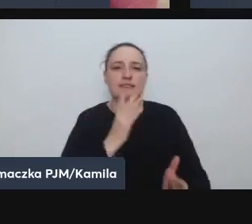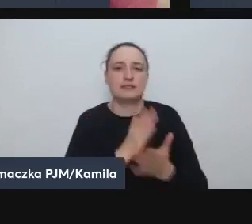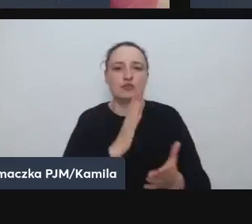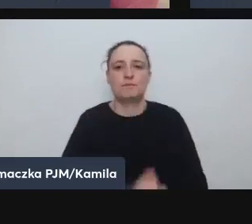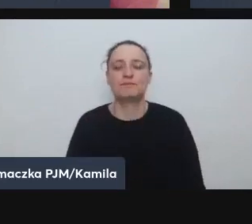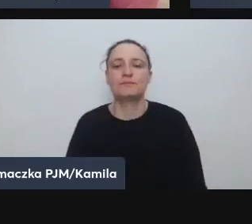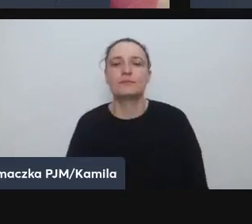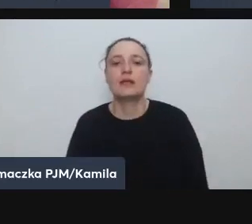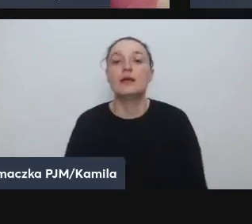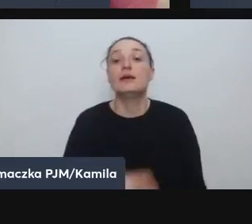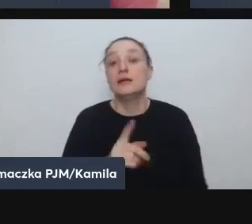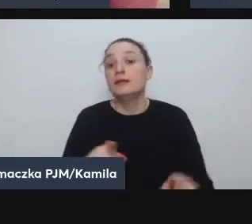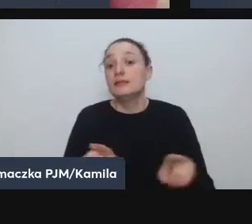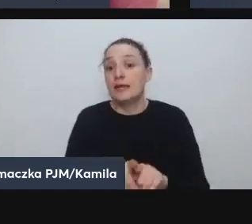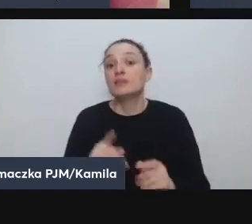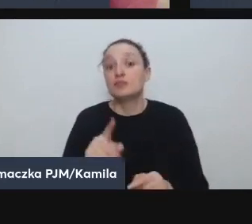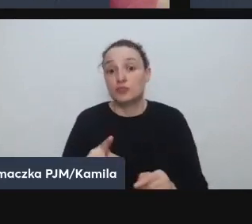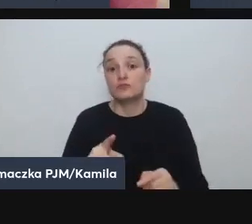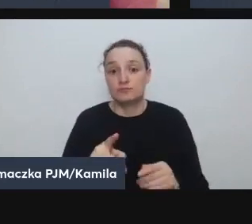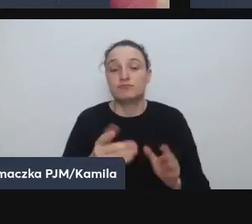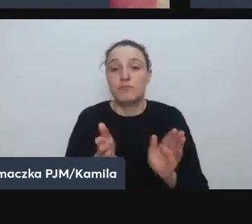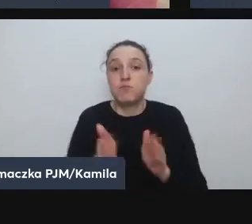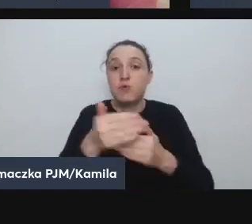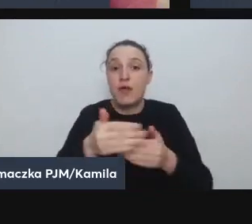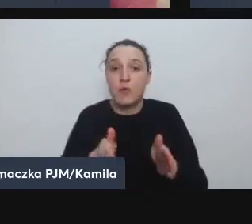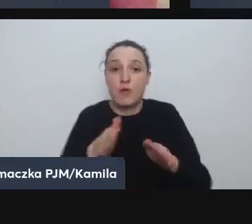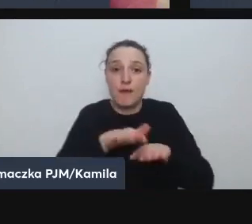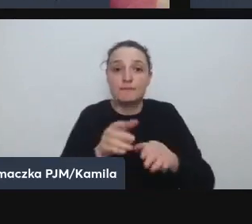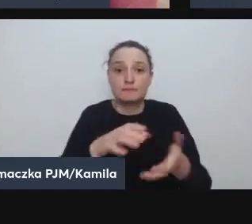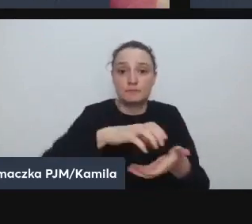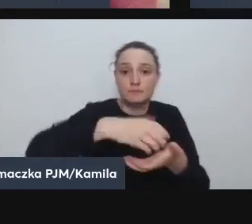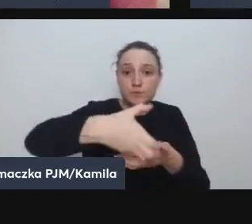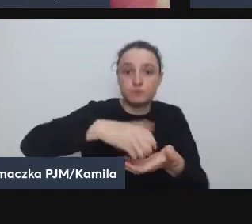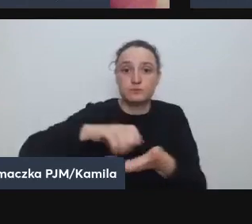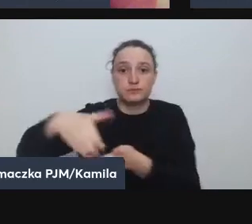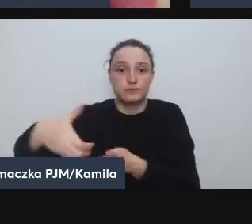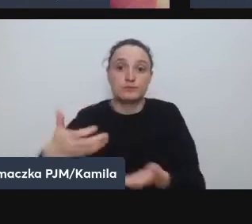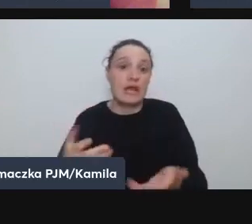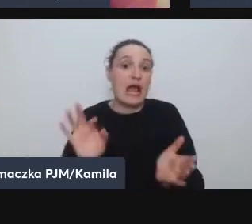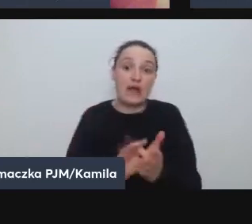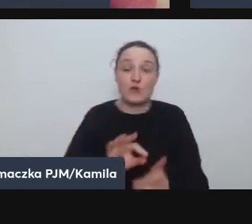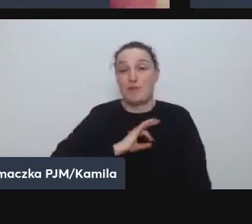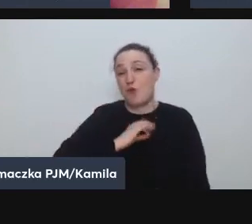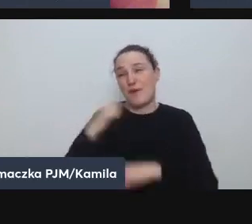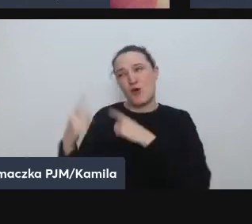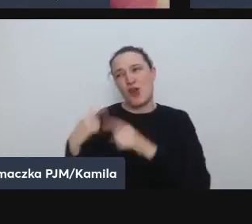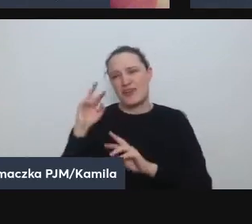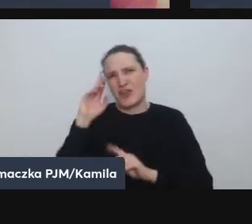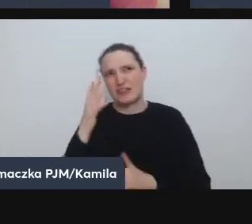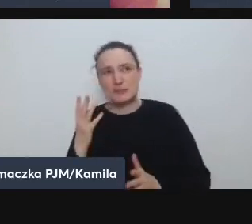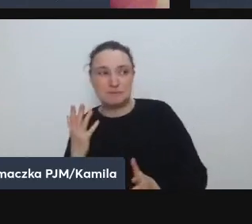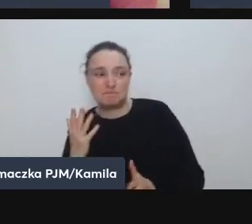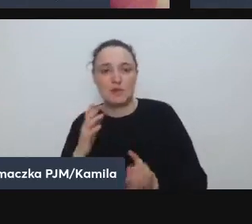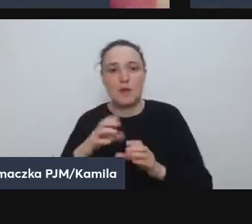pudełka, bo w drogeriach są takie pudełka. Mam wrażenie, że one się naszemu czy mojemu pokoleniu kojarzą z tymi